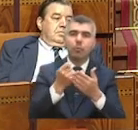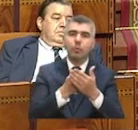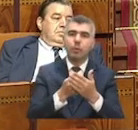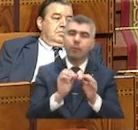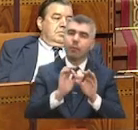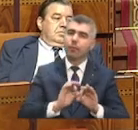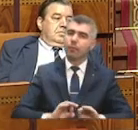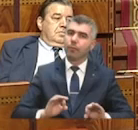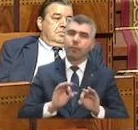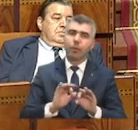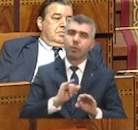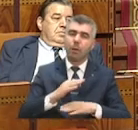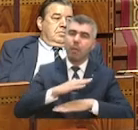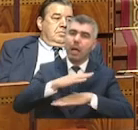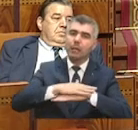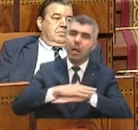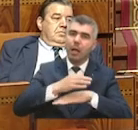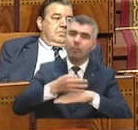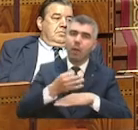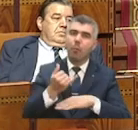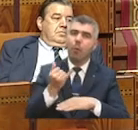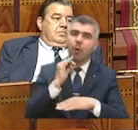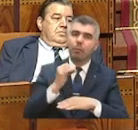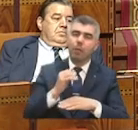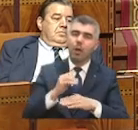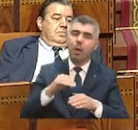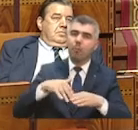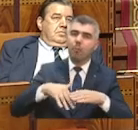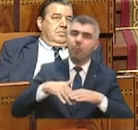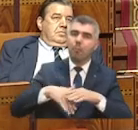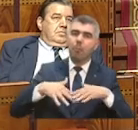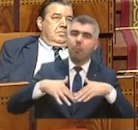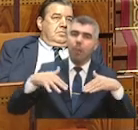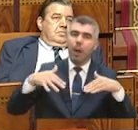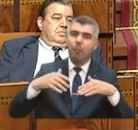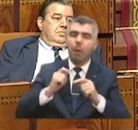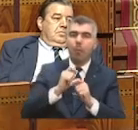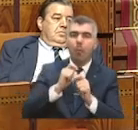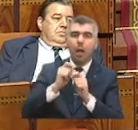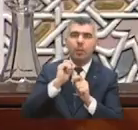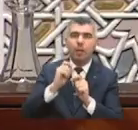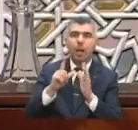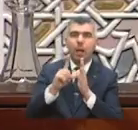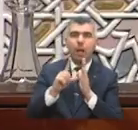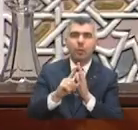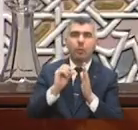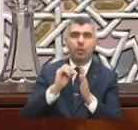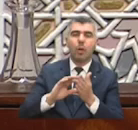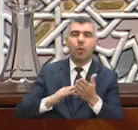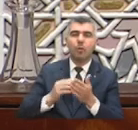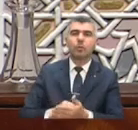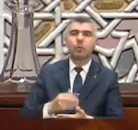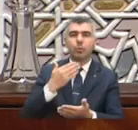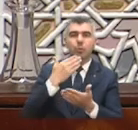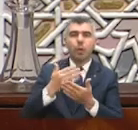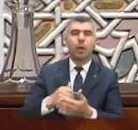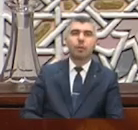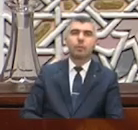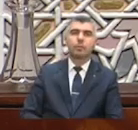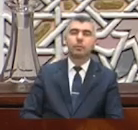حرام. احترموا لنا شويش، احترموا هذه المؤسسة، ناقشوا هذه المقترحات. شكرا شكرا